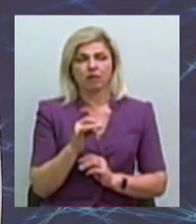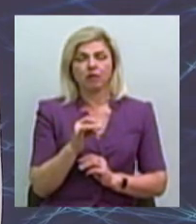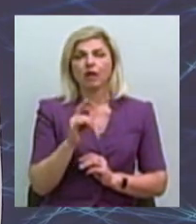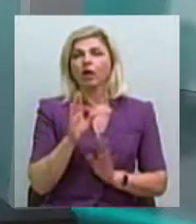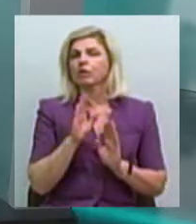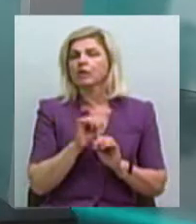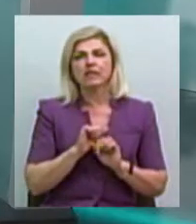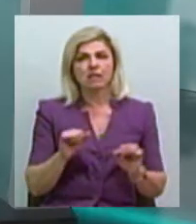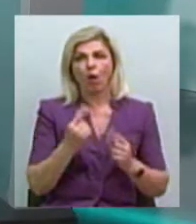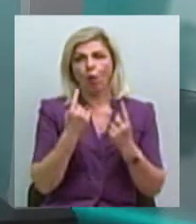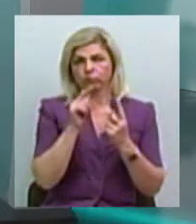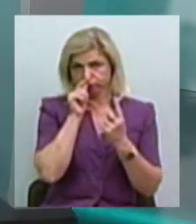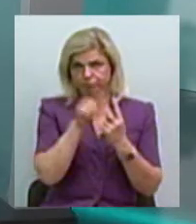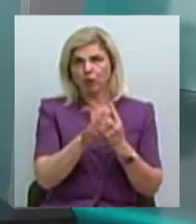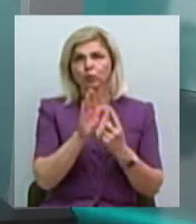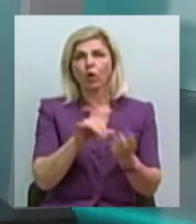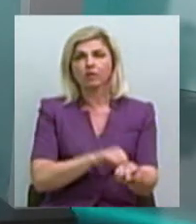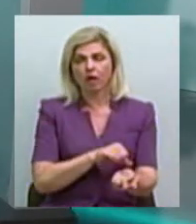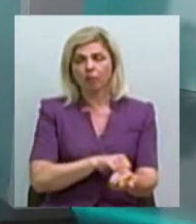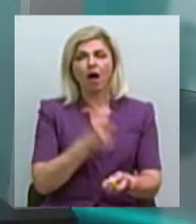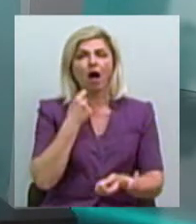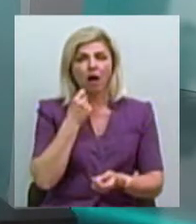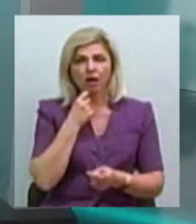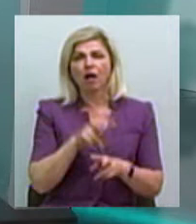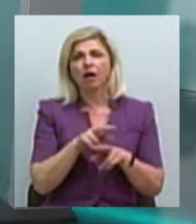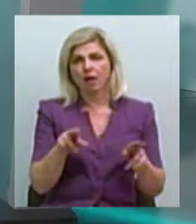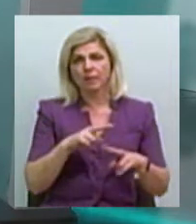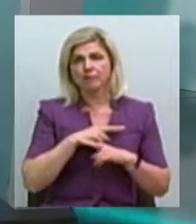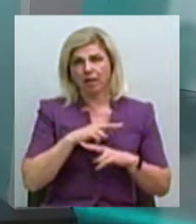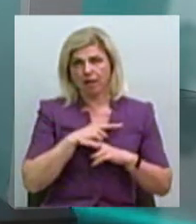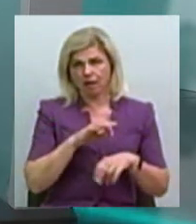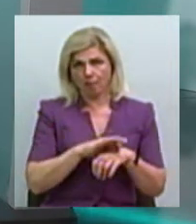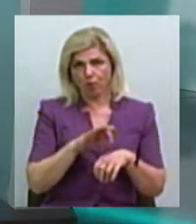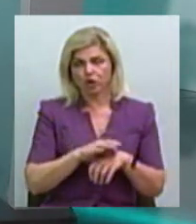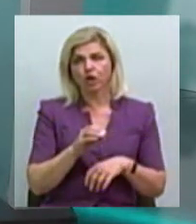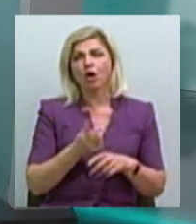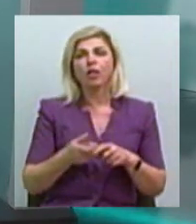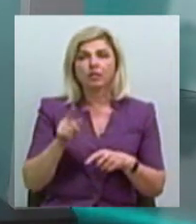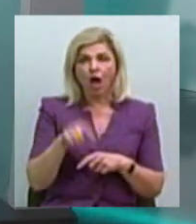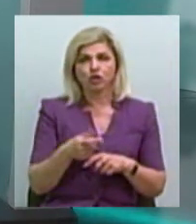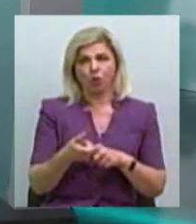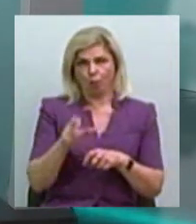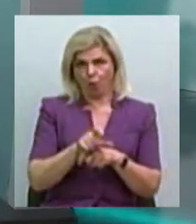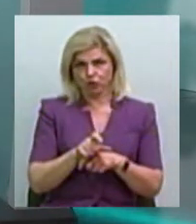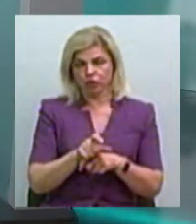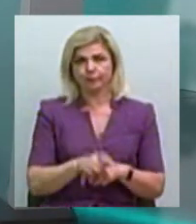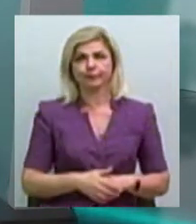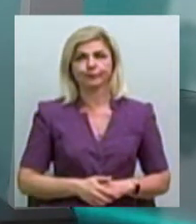наркомании. Алкоголизм – это такая же самая смертельная болезнь, даже еще, наверное, скорее всего, больше. Просто